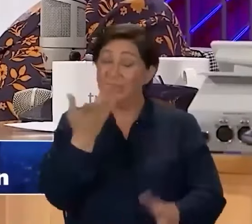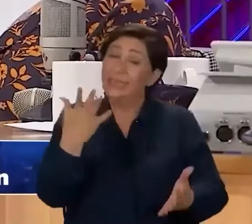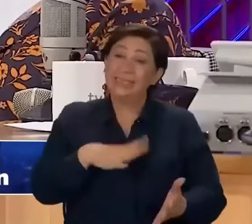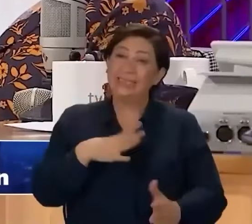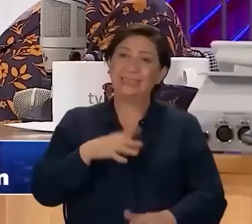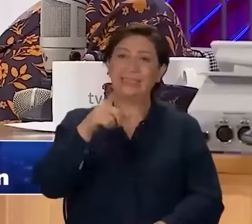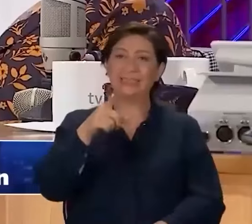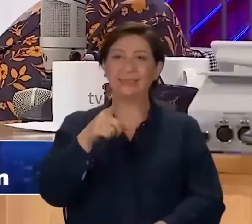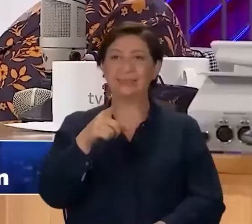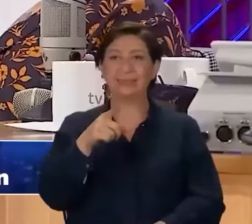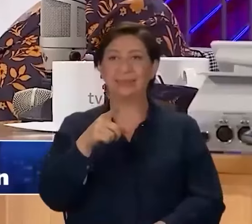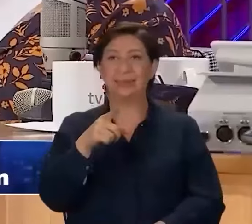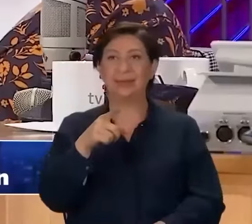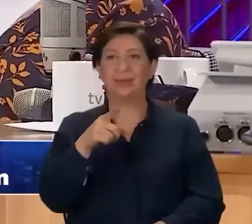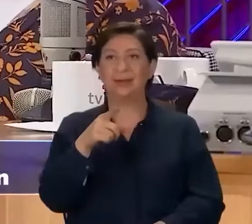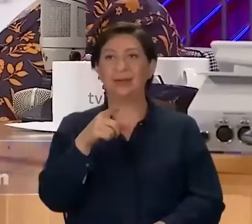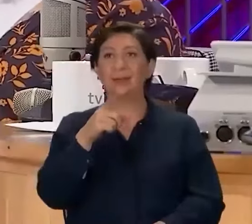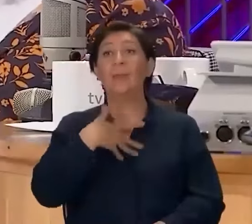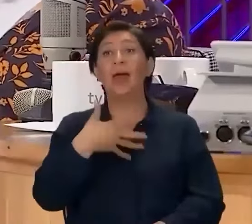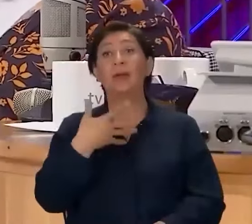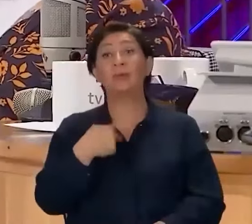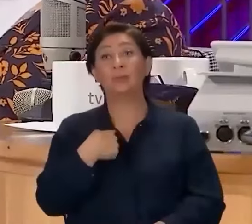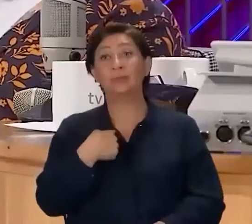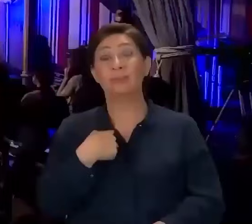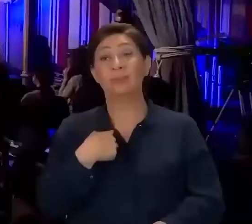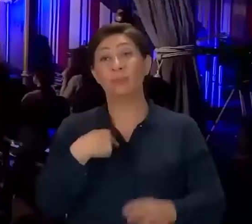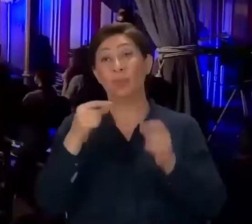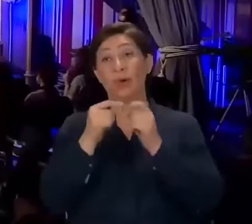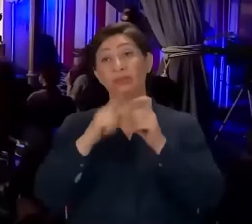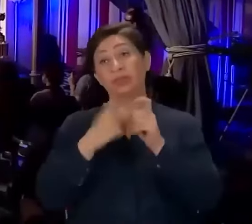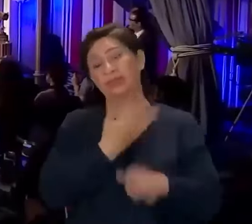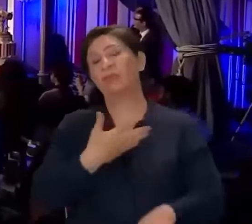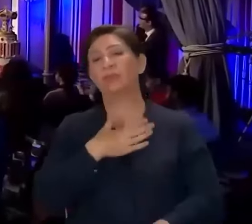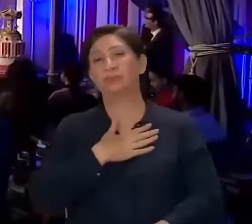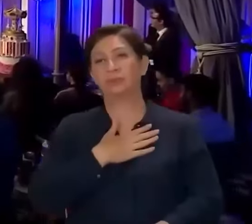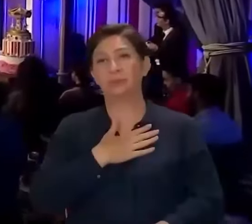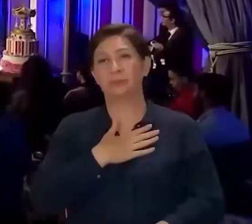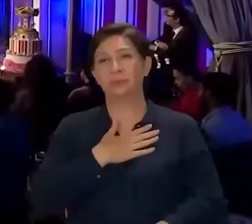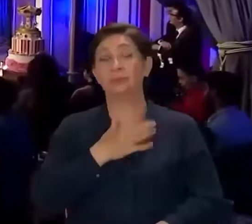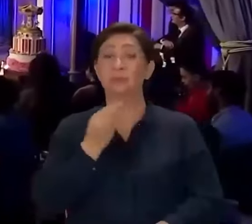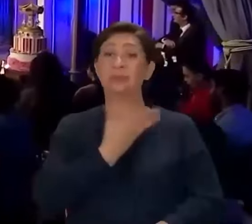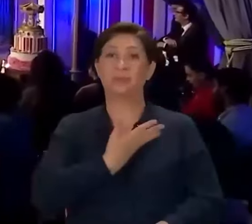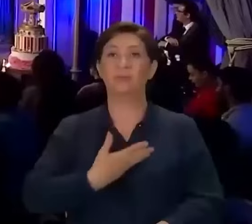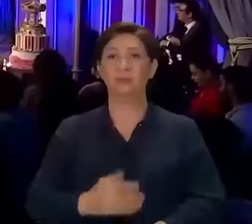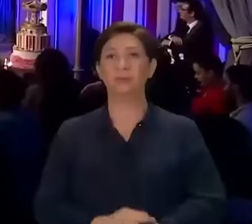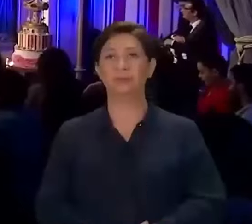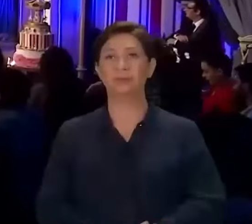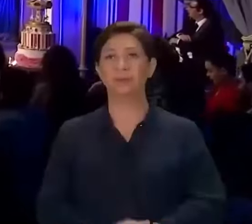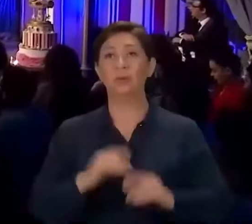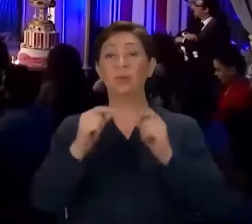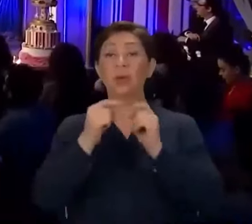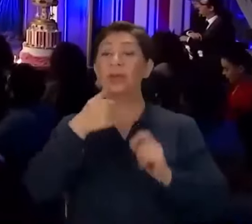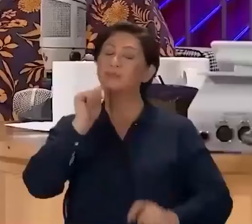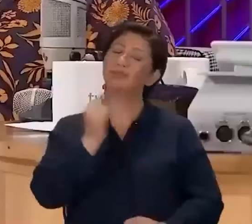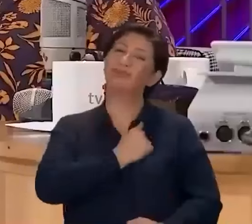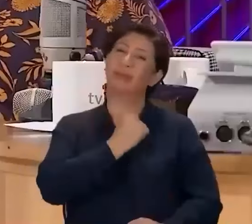Siz ne isterseniz. Bu merak ediyorum ben. Burhan Çaçan vallahi, seviyoruz. Evet. Çok. Evet. Ha? Çok. Seviyoruz. Burhan abi